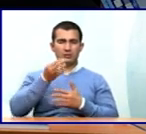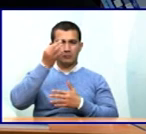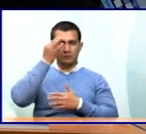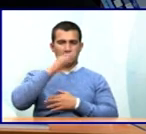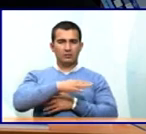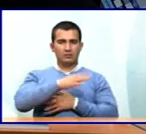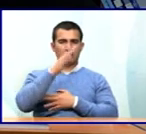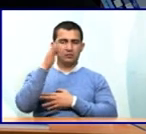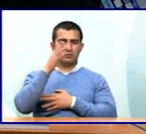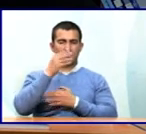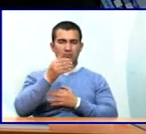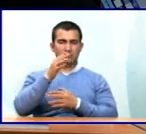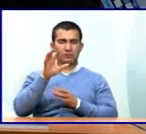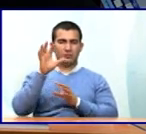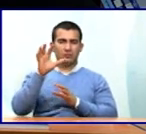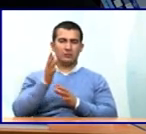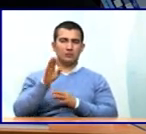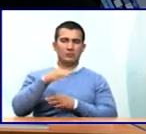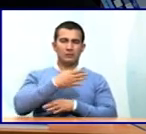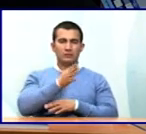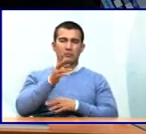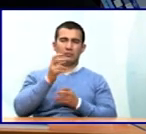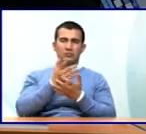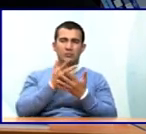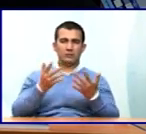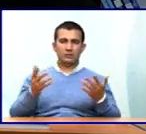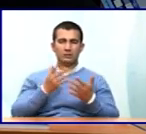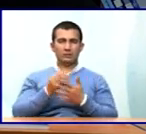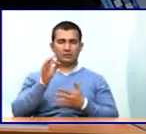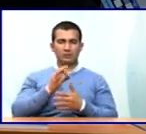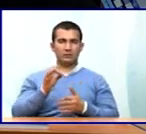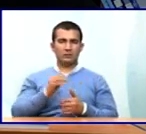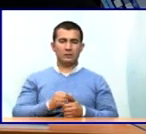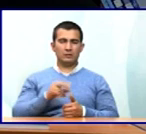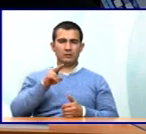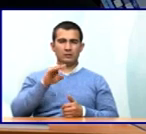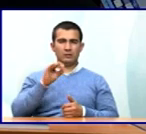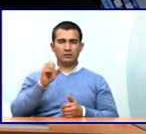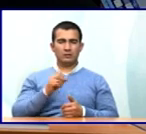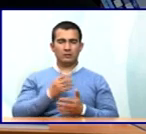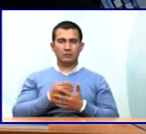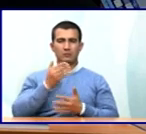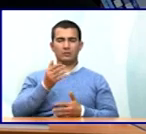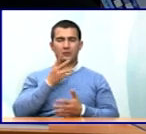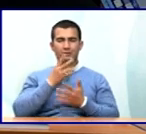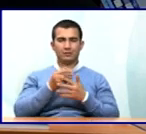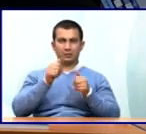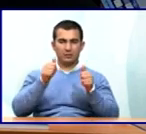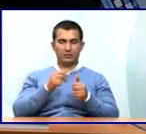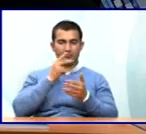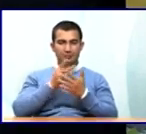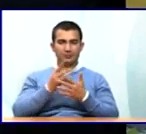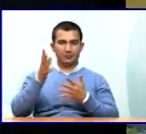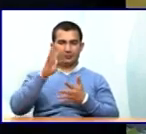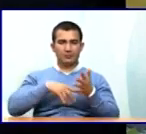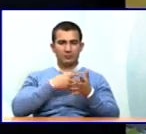tadqiq etish deb nomlanadi. Demak, Beza topshirig'ining formatini ko'rib turibsiz